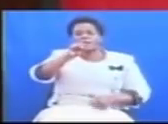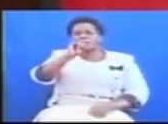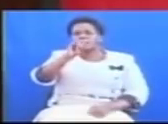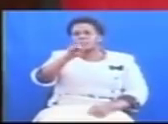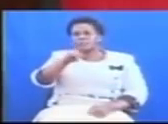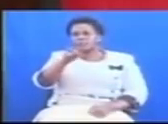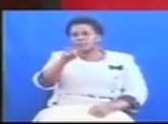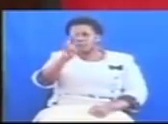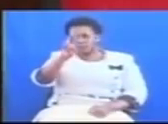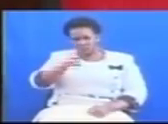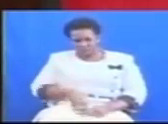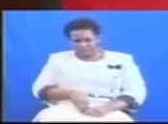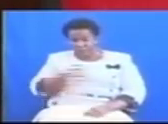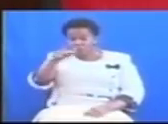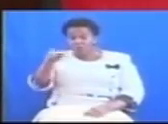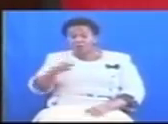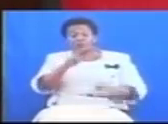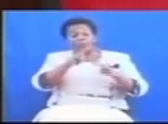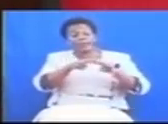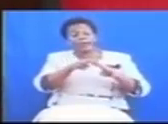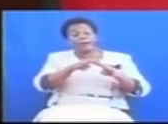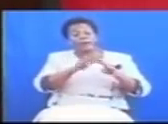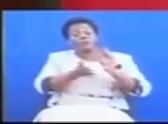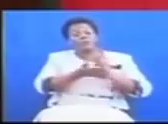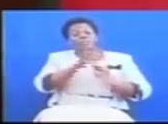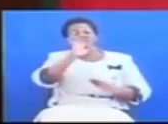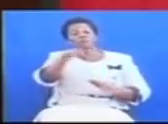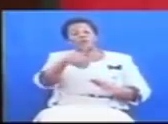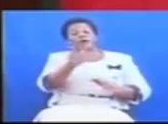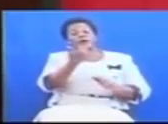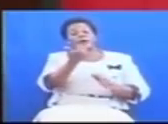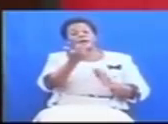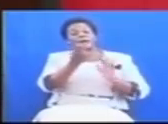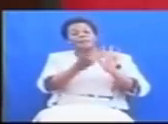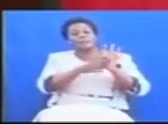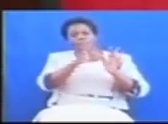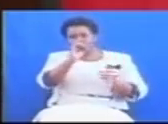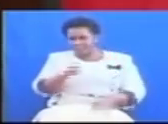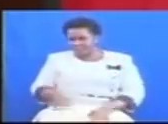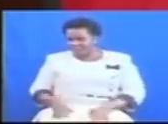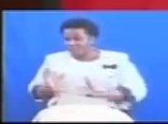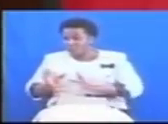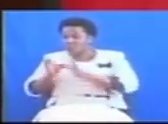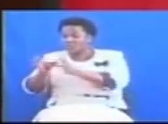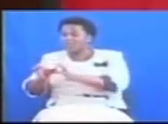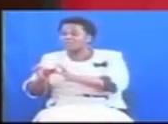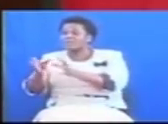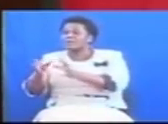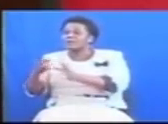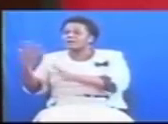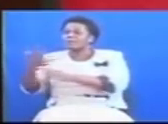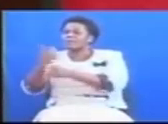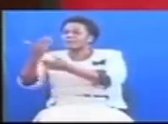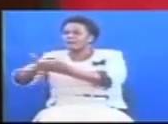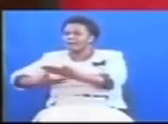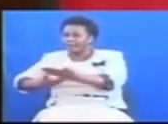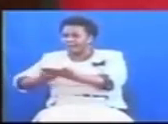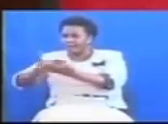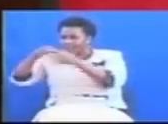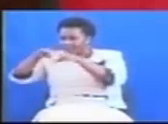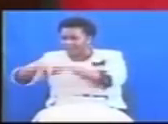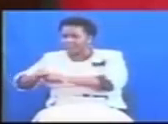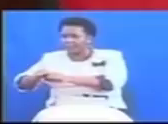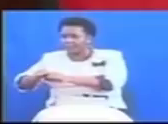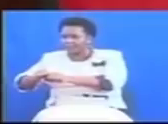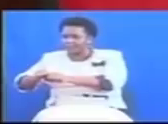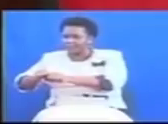walikuwepo tangu miaka ya 70, mwekezaji amepewa hati 2011 na wananchi wanalipwa 34%